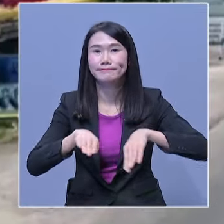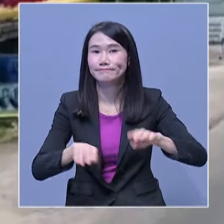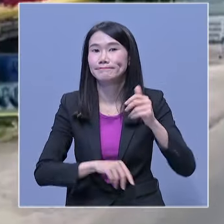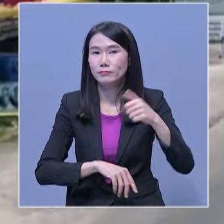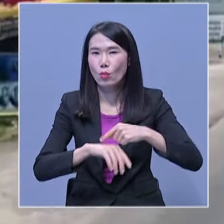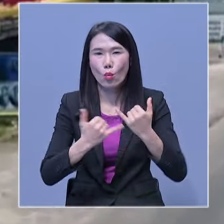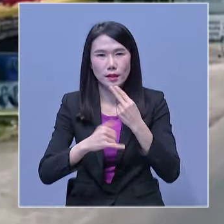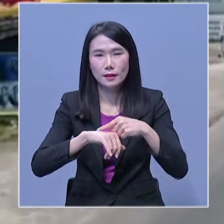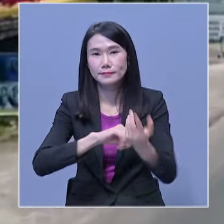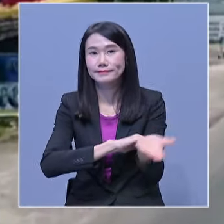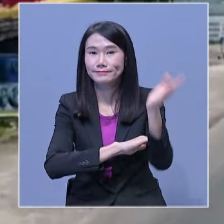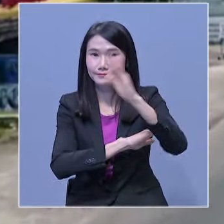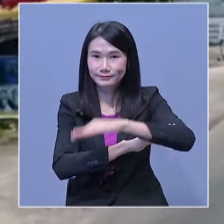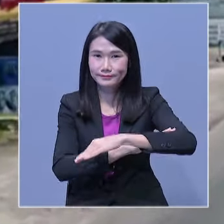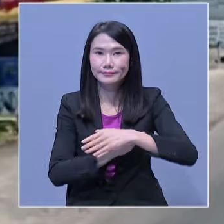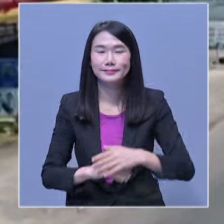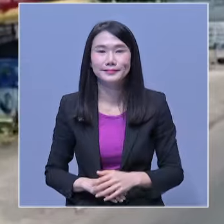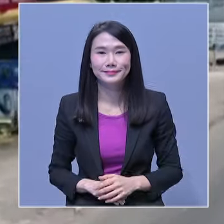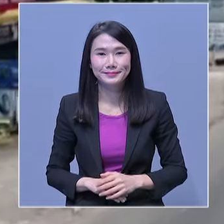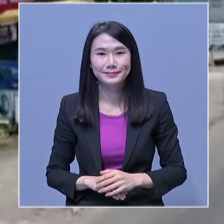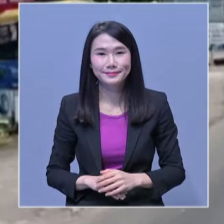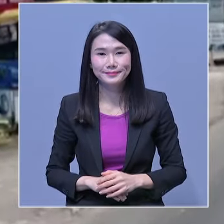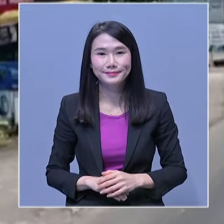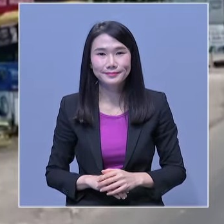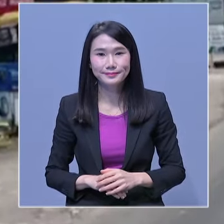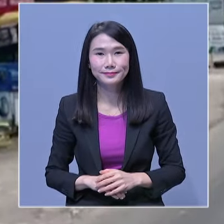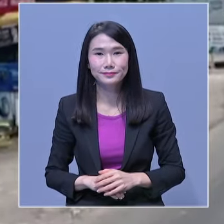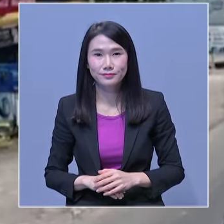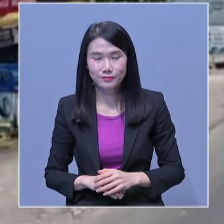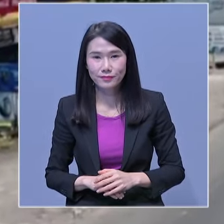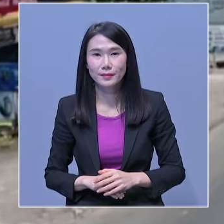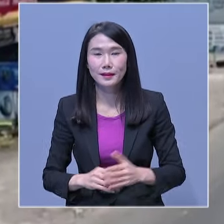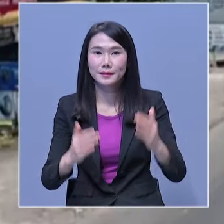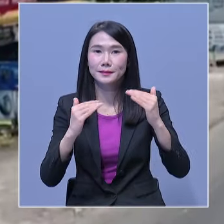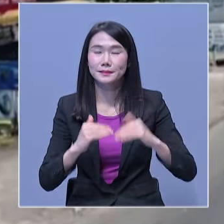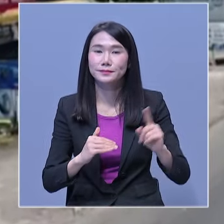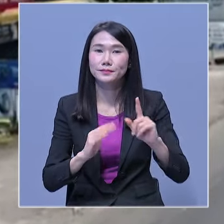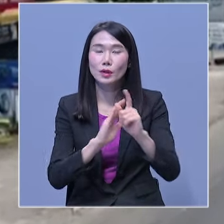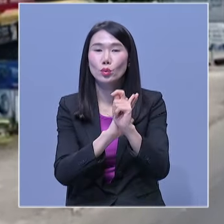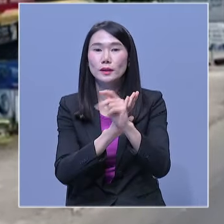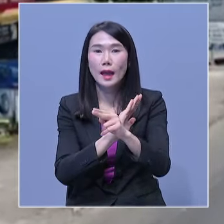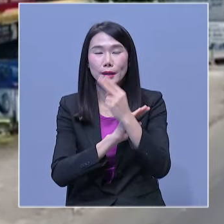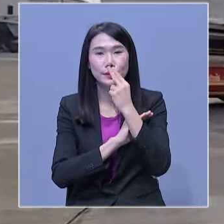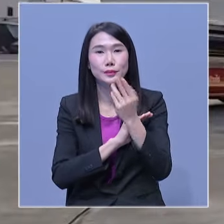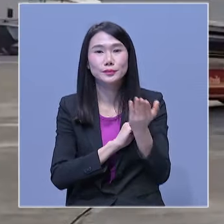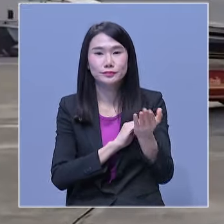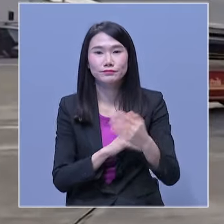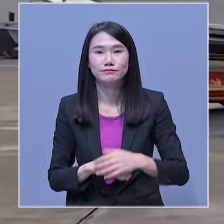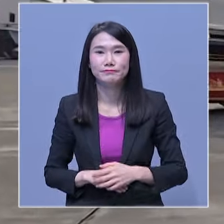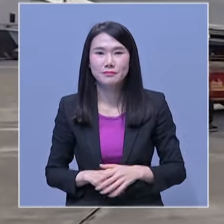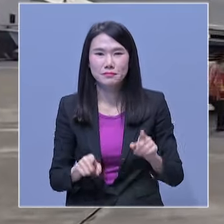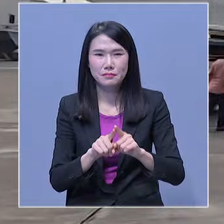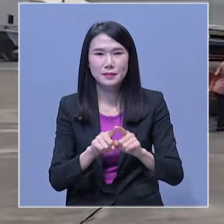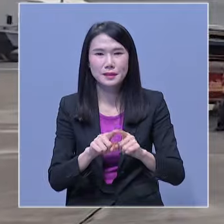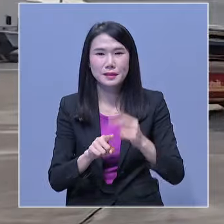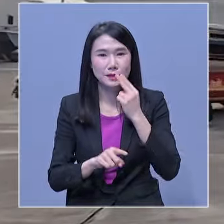ตลอดทั้งวันในวันนี้ขณะที่สถานีขนส่งผู้โดยสารจังหวัดอุทัยธานีบรรยากาศก็เป็นไปอย่างคึกคักนะครับก็จะมี